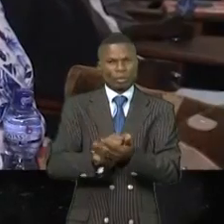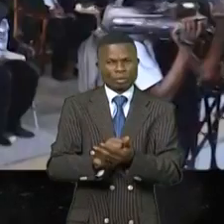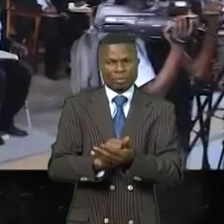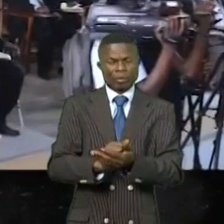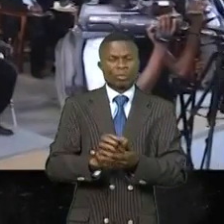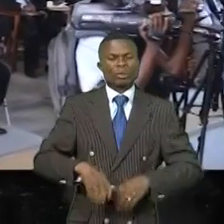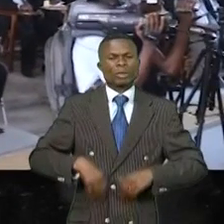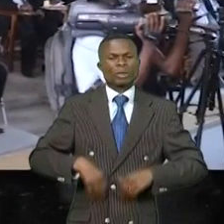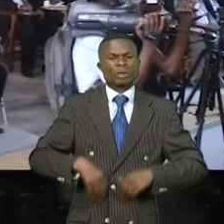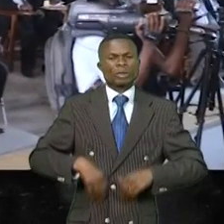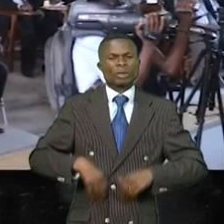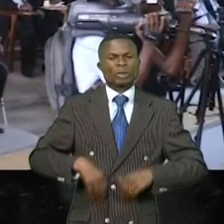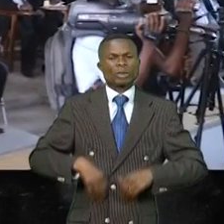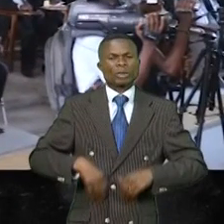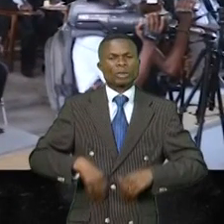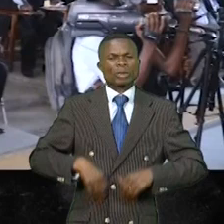Parcouru toutes les péripéties.